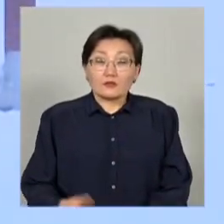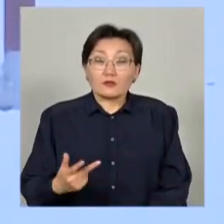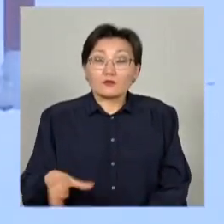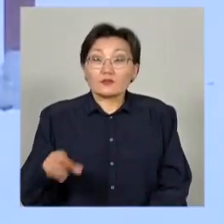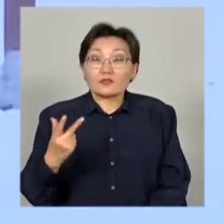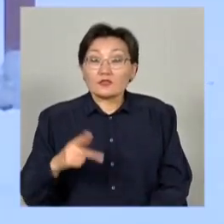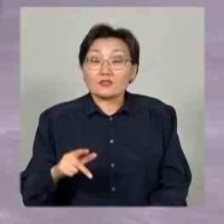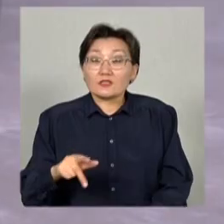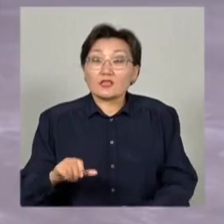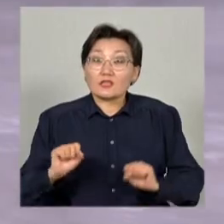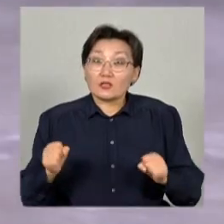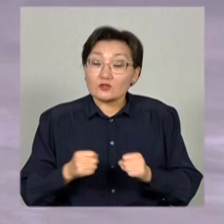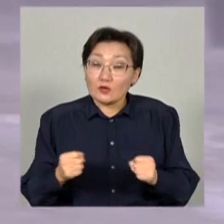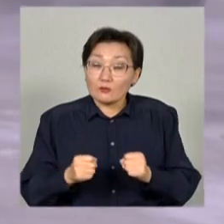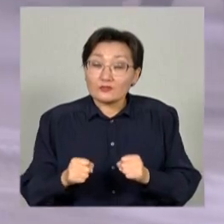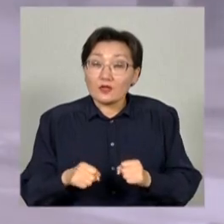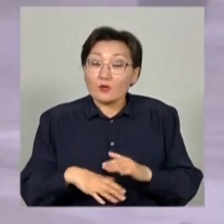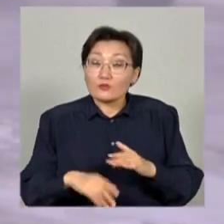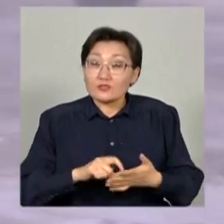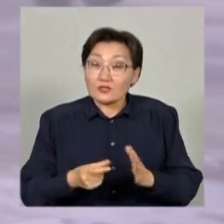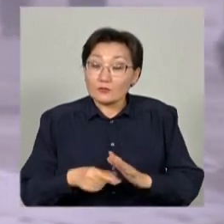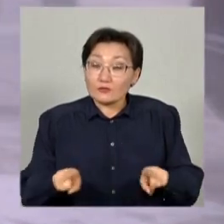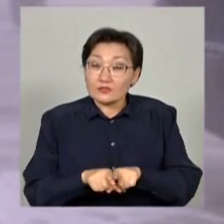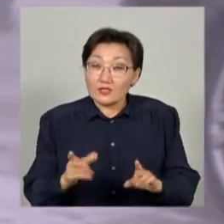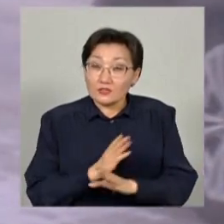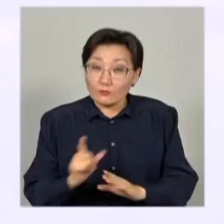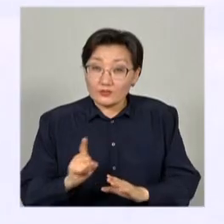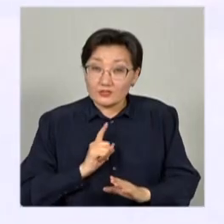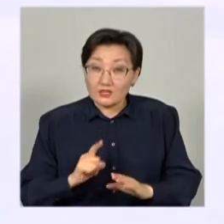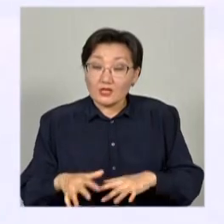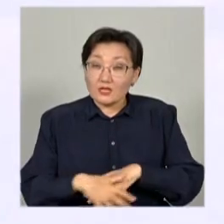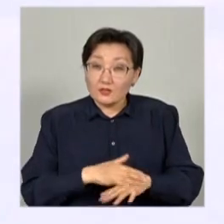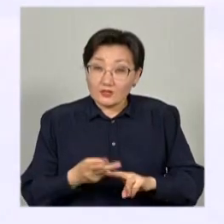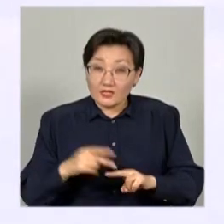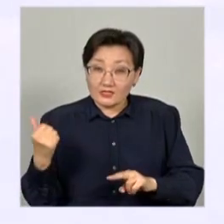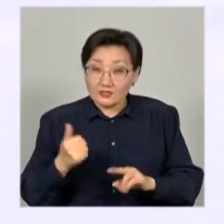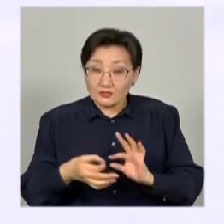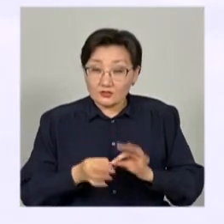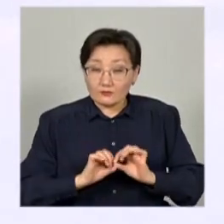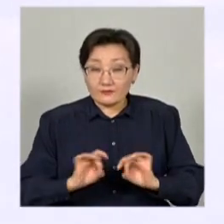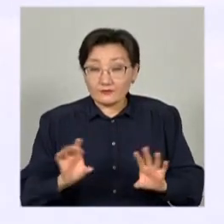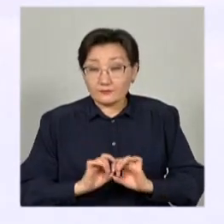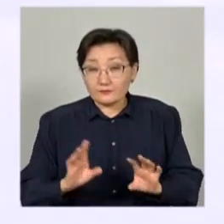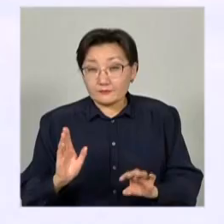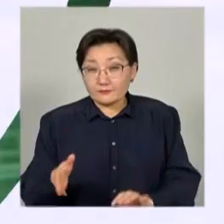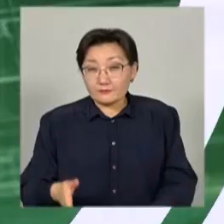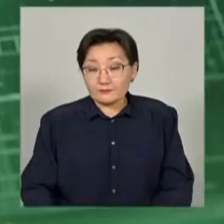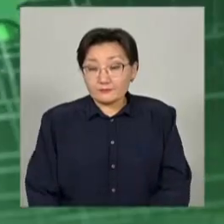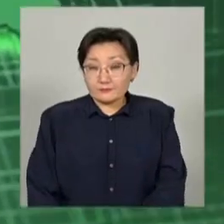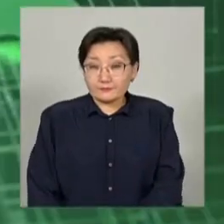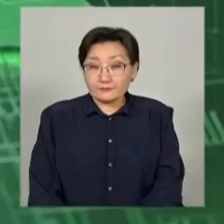30-градусные морозы, закрытые дороги и пустые классы. Какая погода ждет казахстанцев на этой неделе, расскажу я, Галя Насипова.